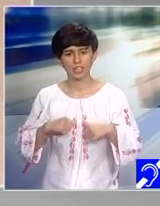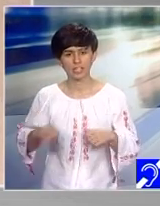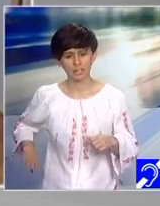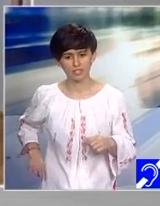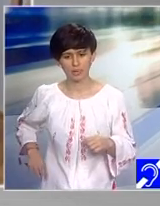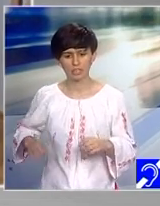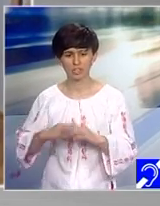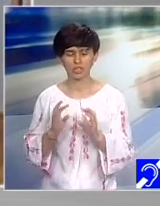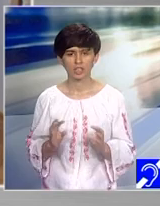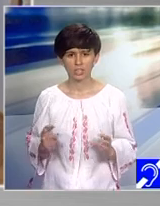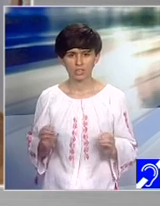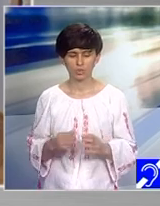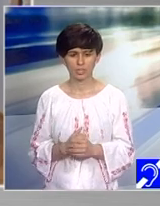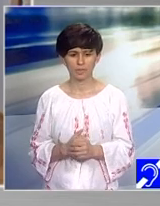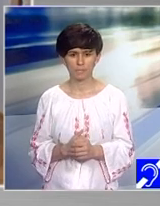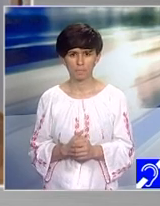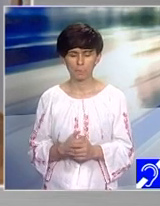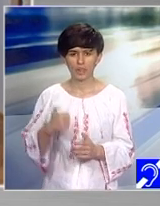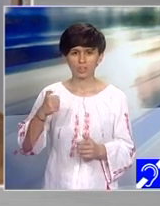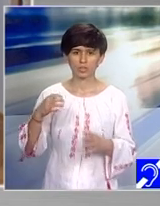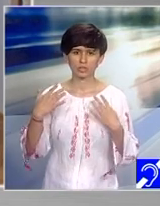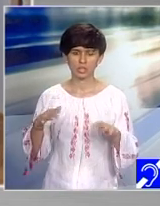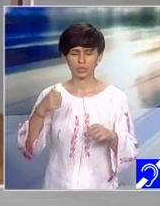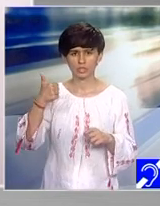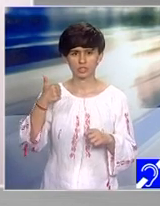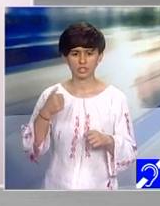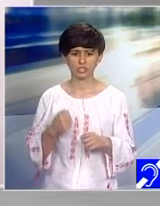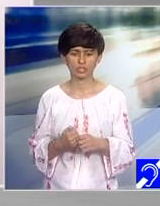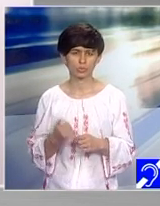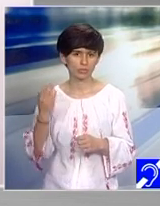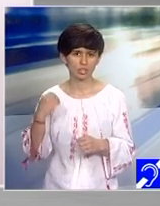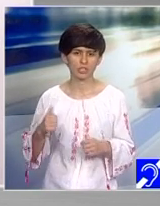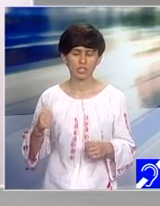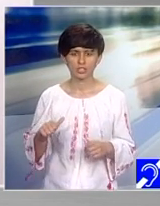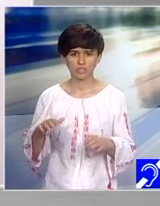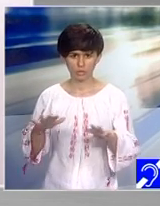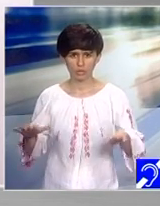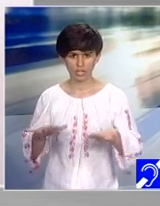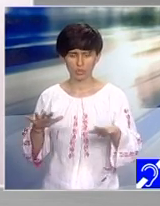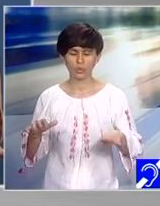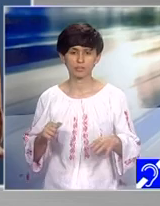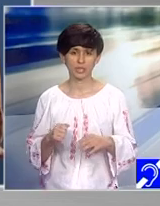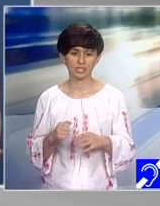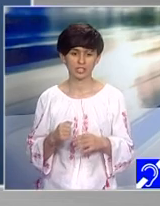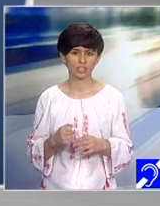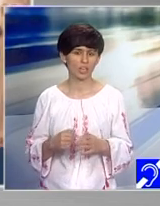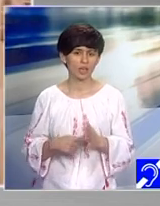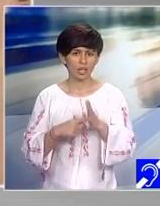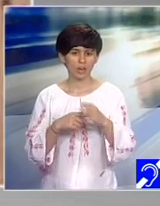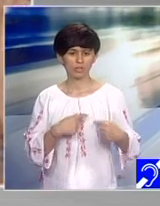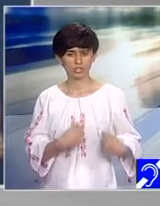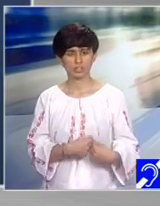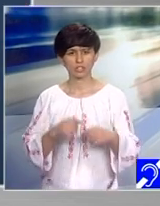românesc. Cele 191 de piese de port, datate în ultimul sfert al secolului al XIX-lea, începutul secolului al XX-lea, au fost donate